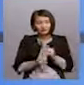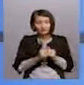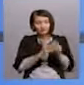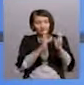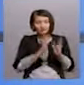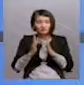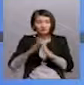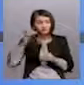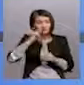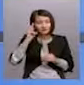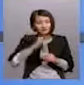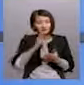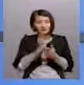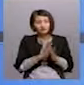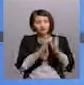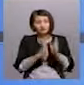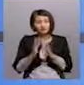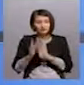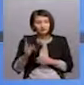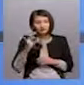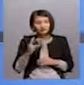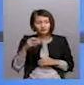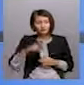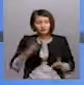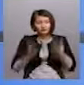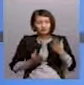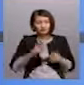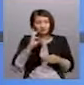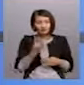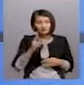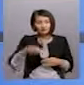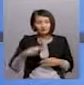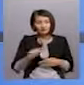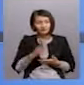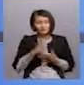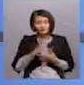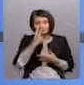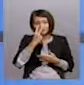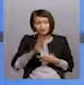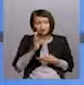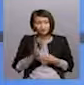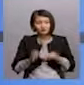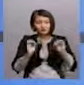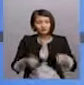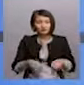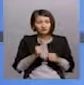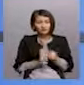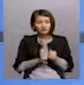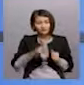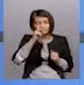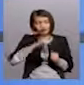оқушы бағдарламалау, робот техникасын жасау, 3D модельдеу мен инженер ісінің қыр-сырын меңгере алады. Мұндай білім беру